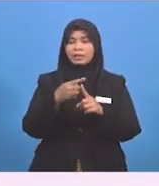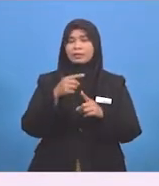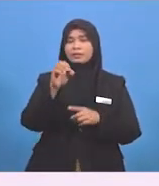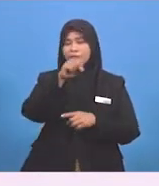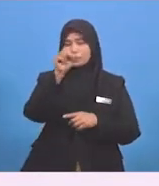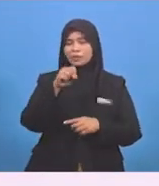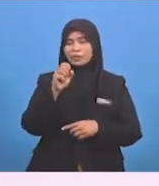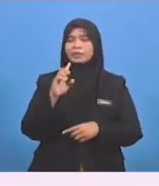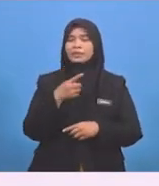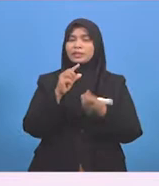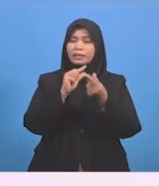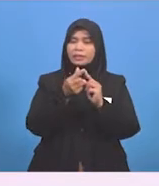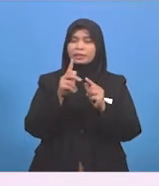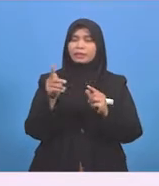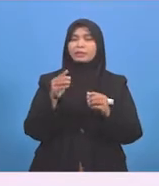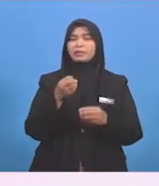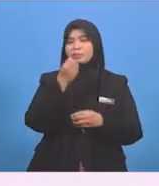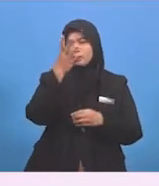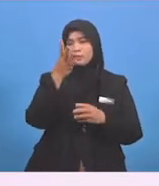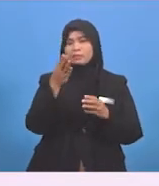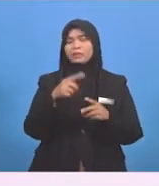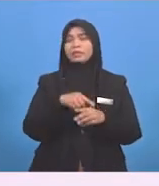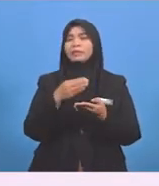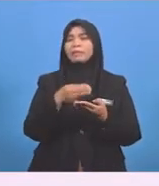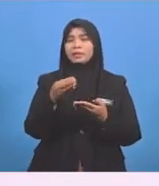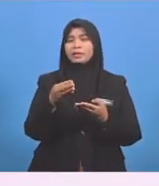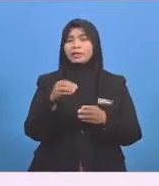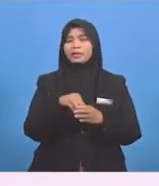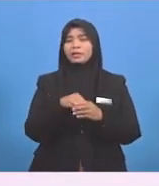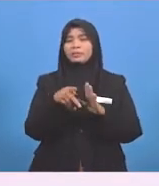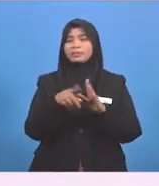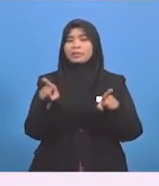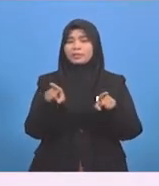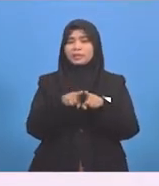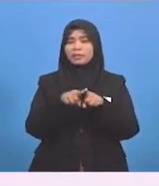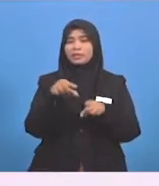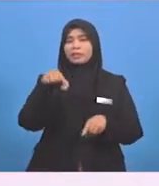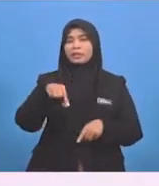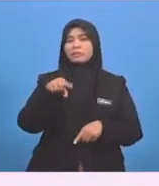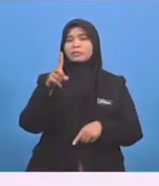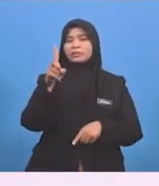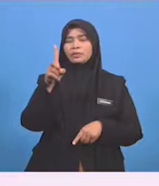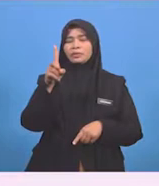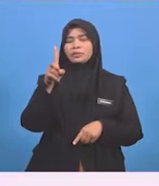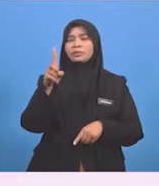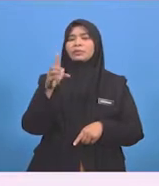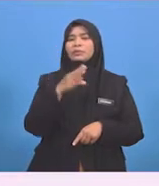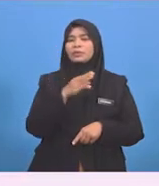Daripada soalan, kita gantikan maklumat yang diberi ke dalam persamaan Q1 dan